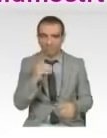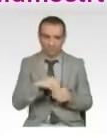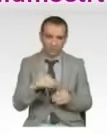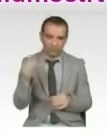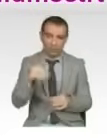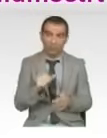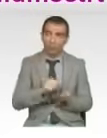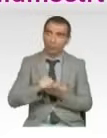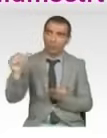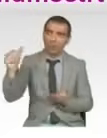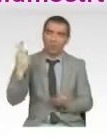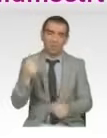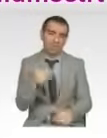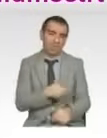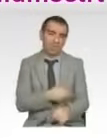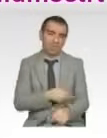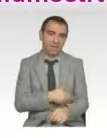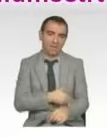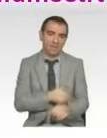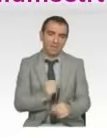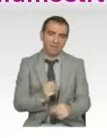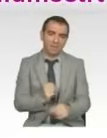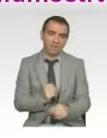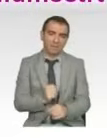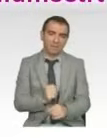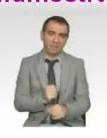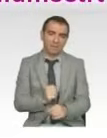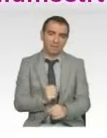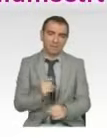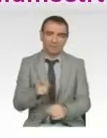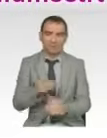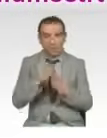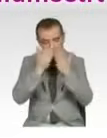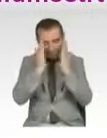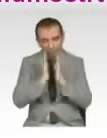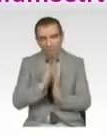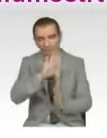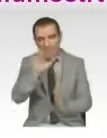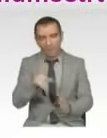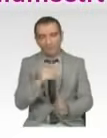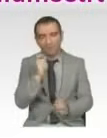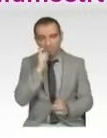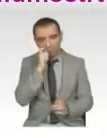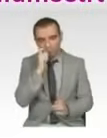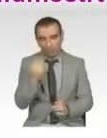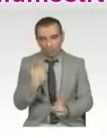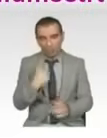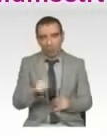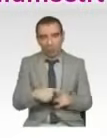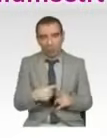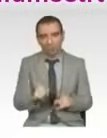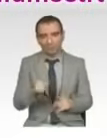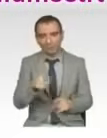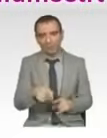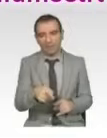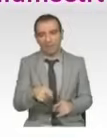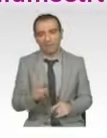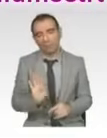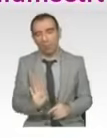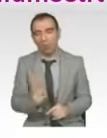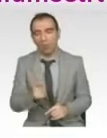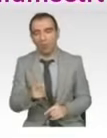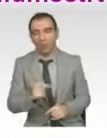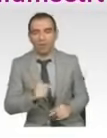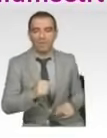Çok uzak bir memleketten. Evet, elhamdülillah hepimiz Müslümanız. Tek ortak paydamız o.